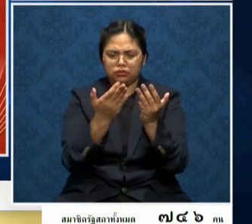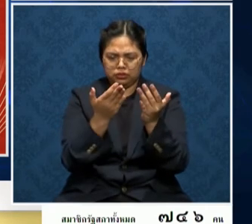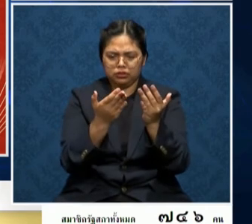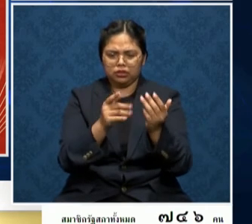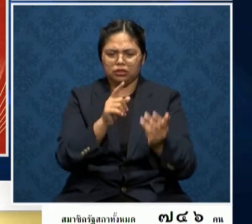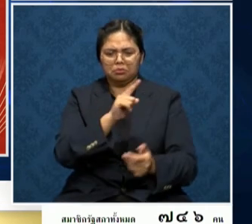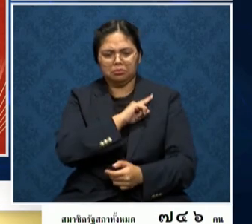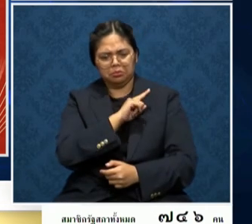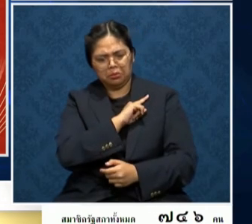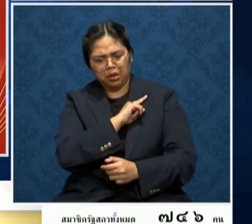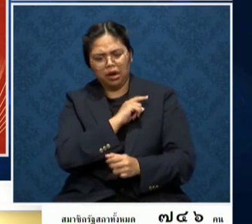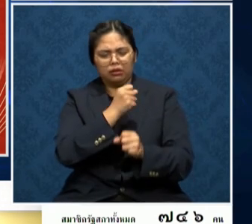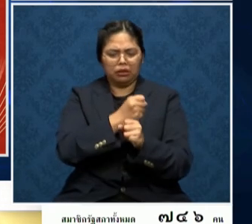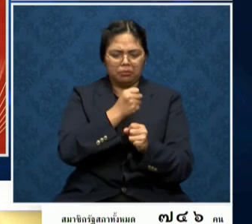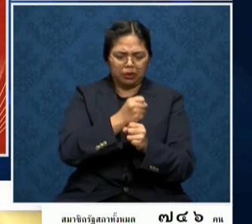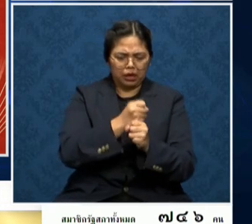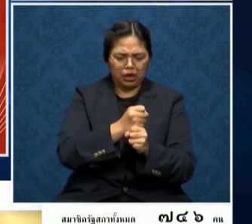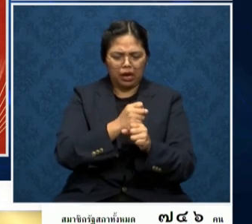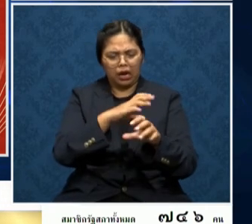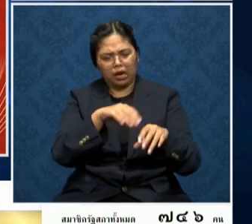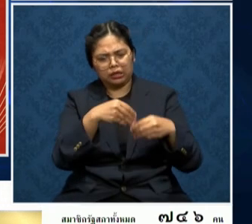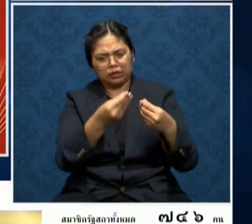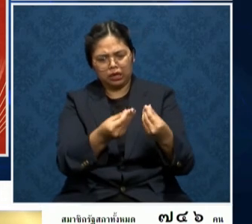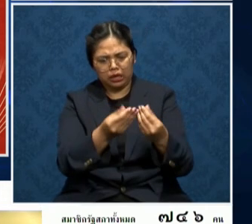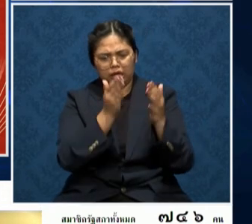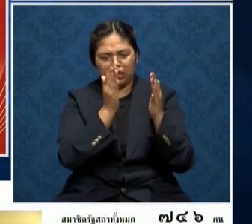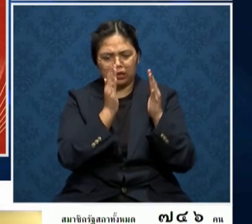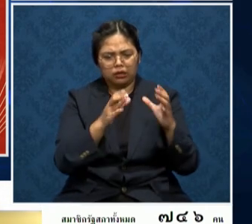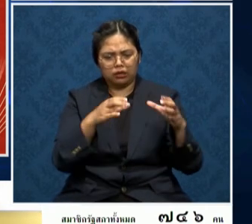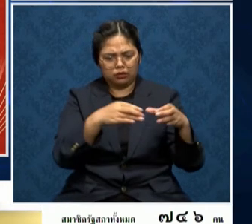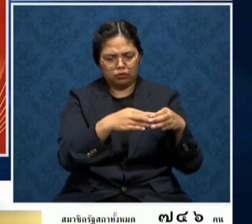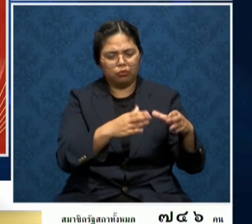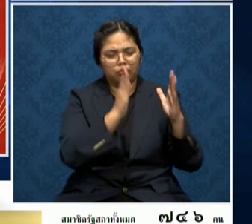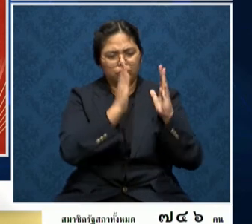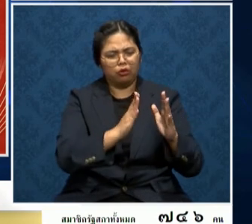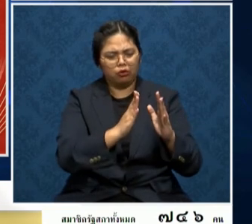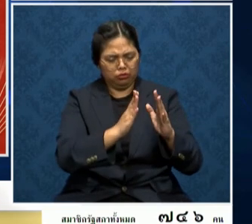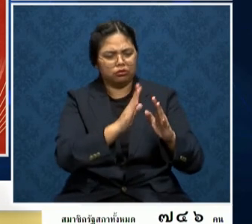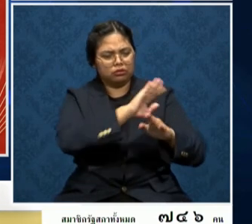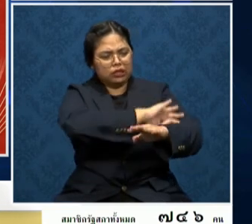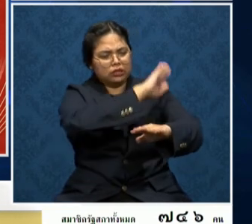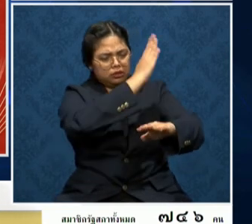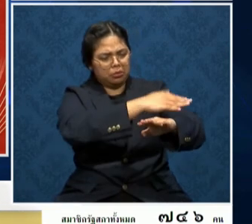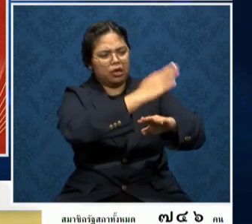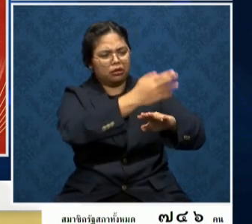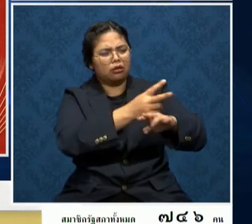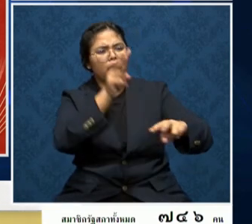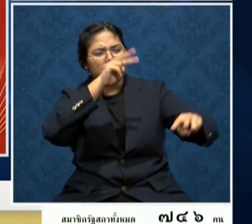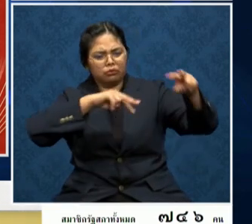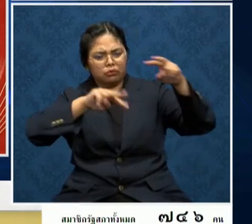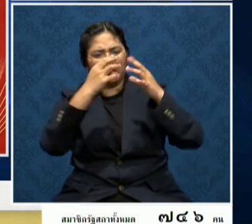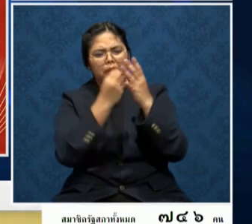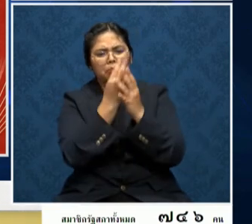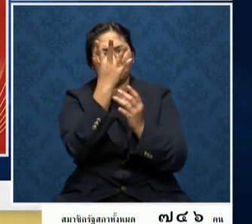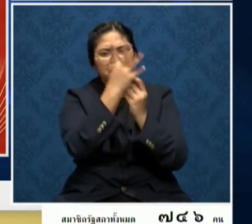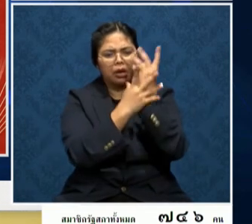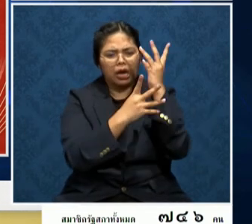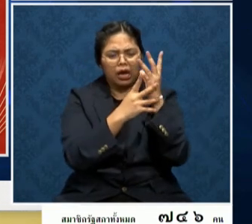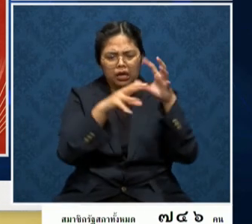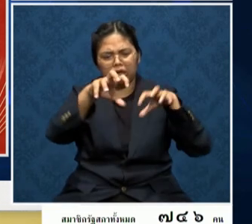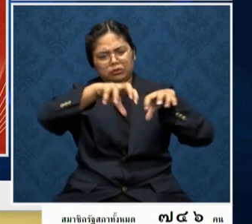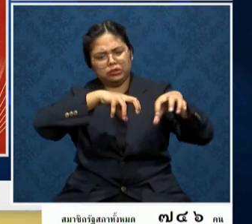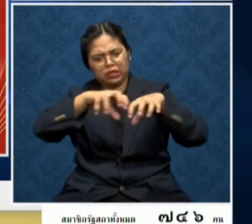ชุมชนกลุ่มชาติพันธุ์ที่เขาทำหน้าที่ดูแลรักษาป่าอยู่แล้วให้เขามีสิทธิ์ในการจัดการ